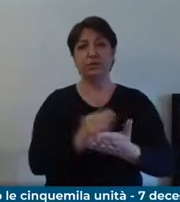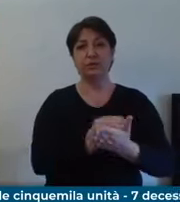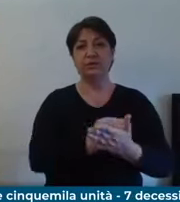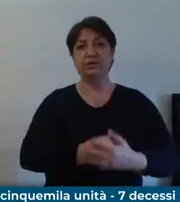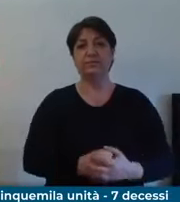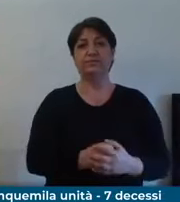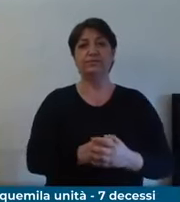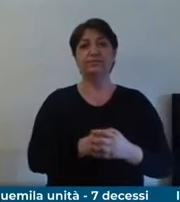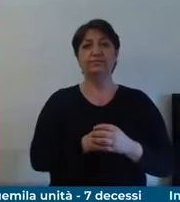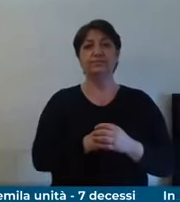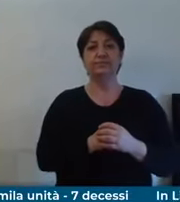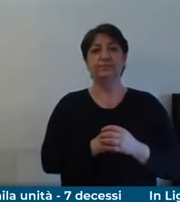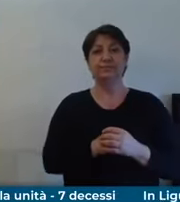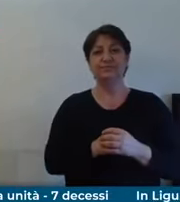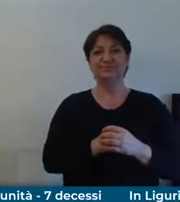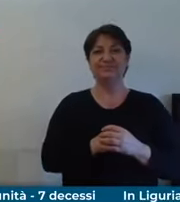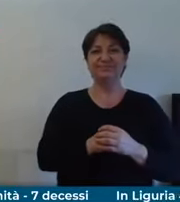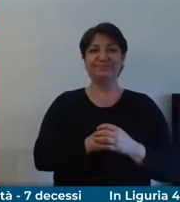Eccolo.